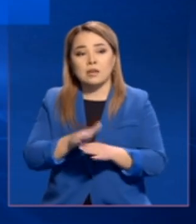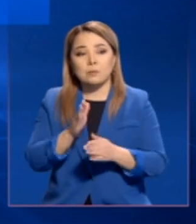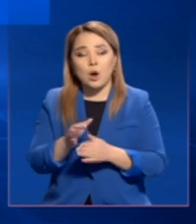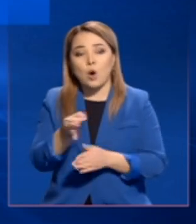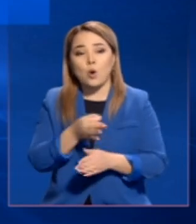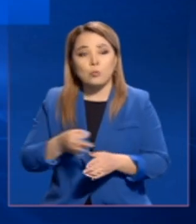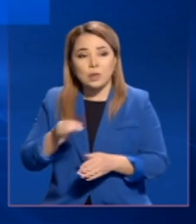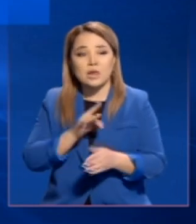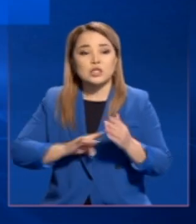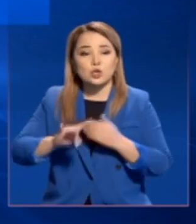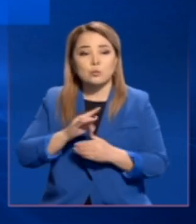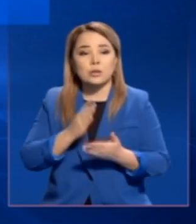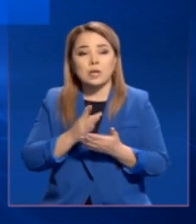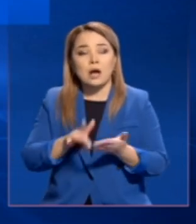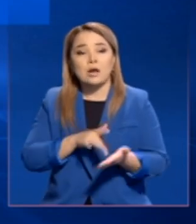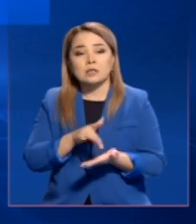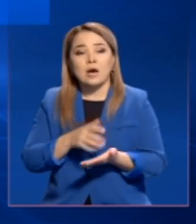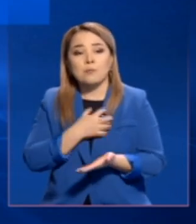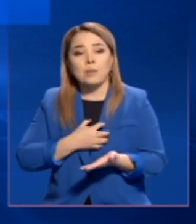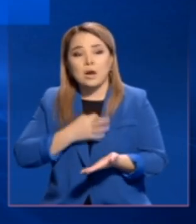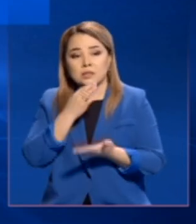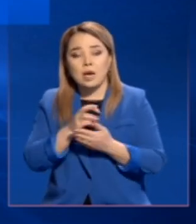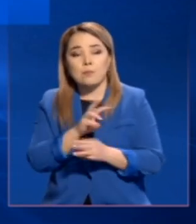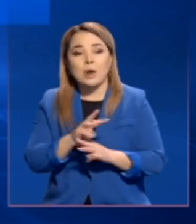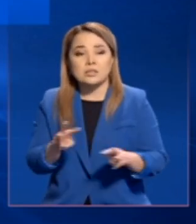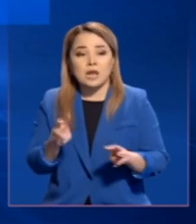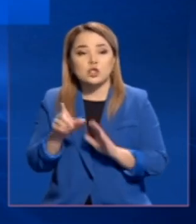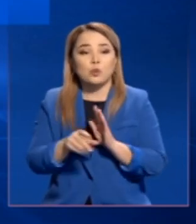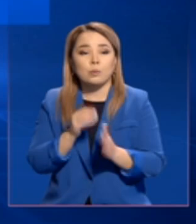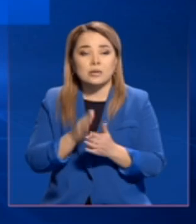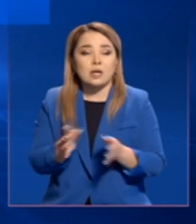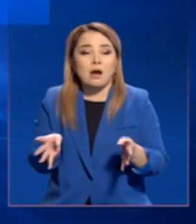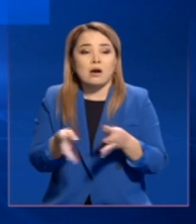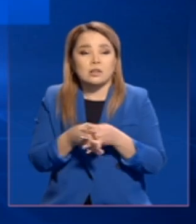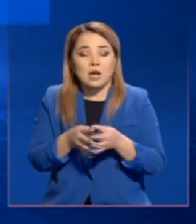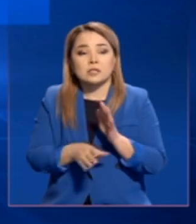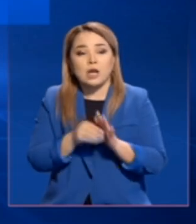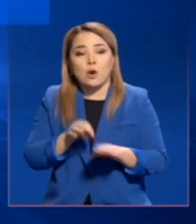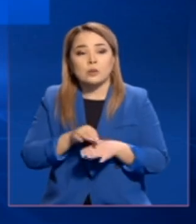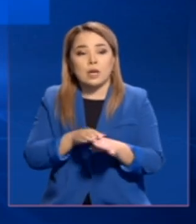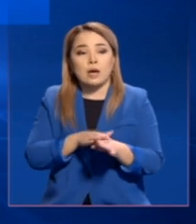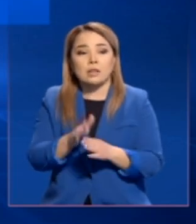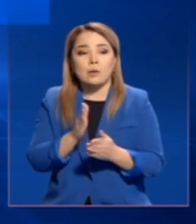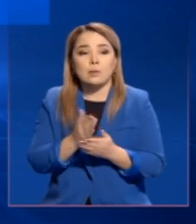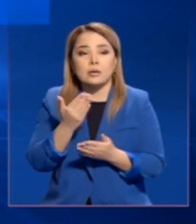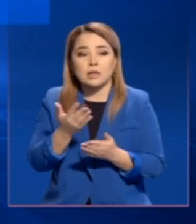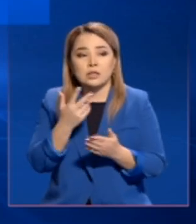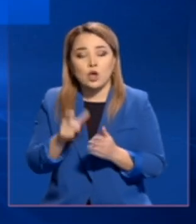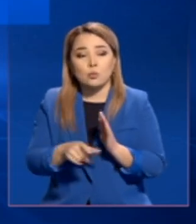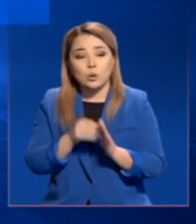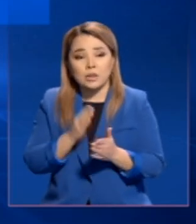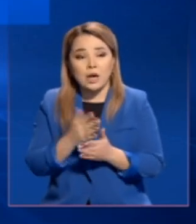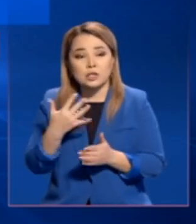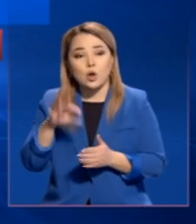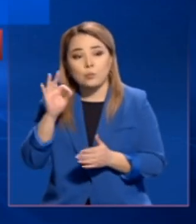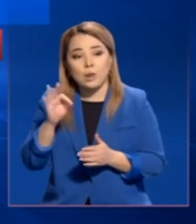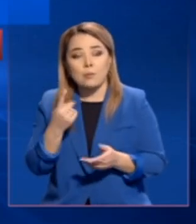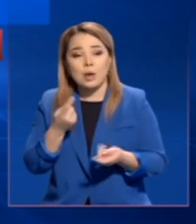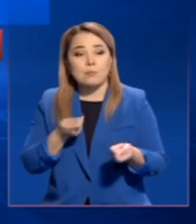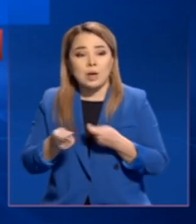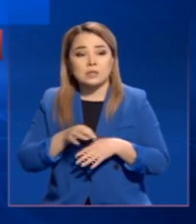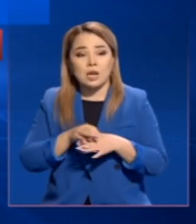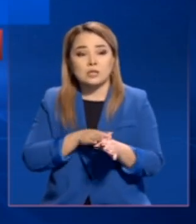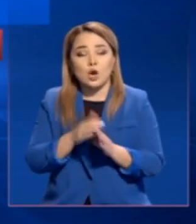мен республикалық маңызы бар қалалардағы мәслихат депутаттары да аралас жүйе бойынша сайланады. Депутаттардың 50% бір мандаттық